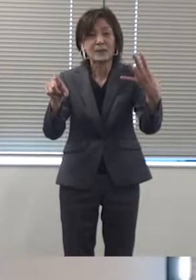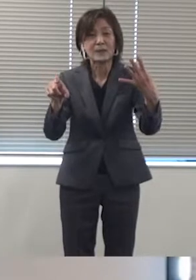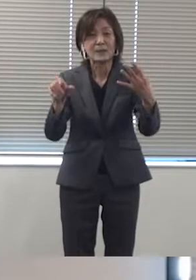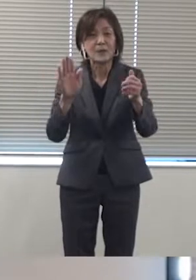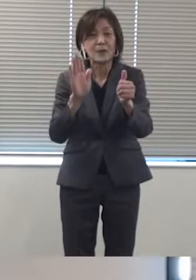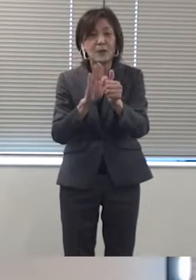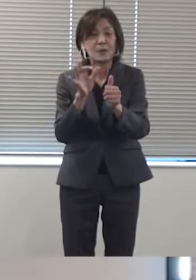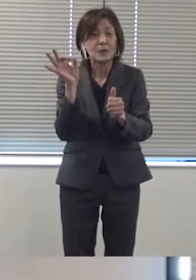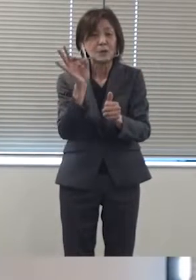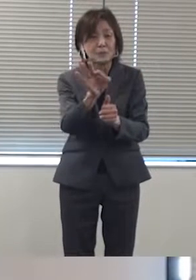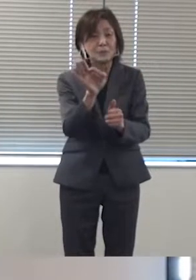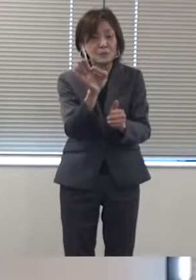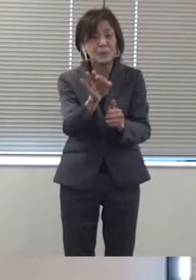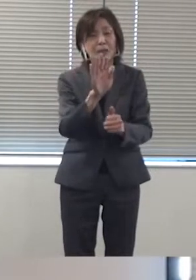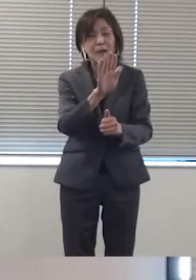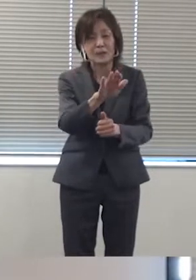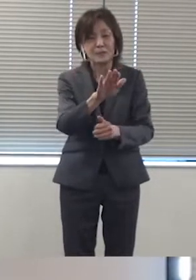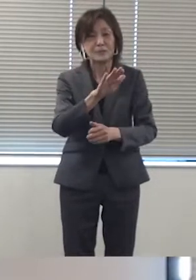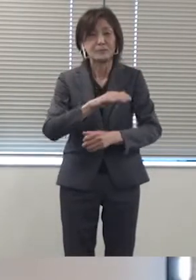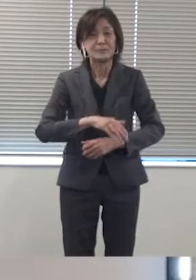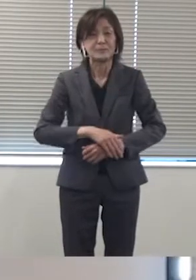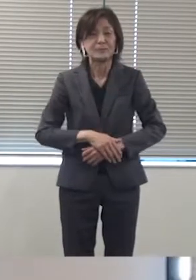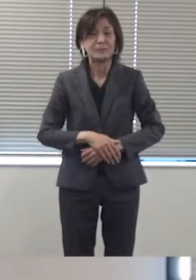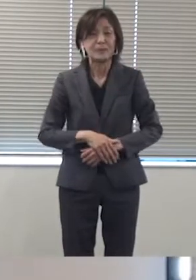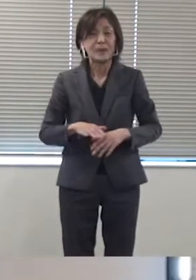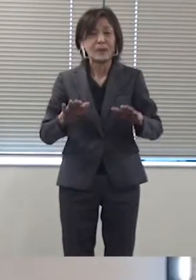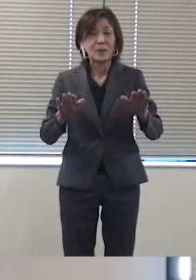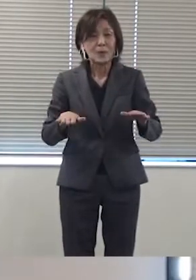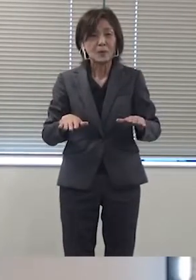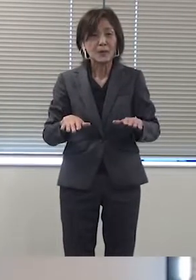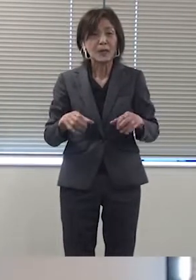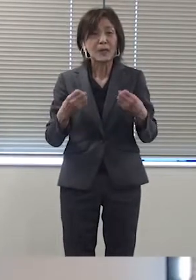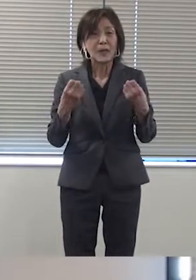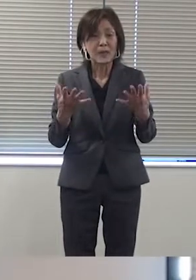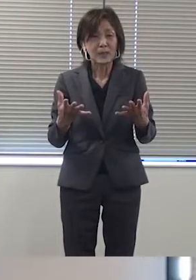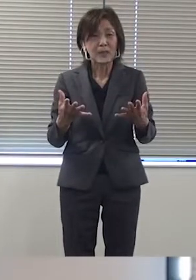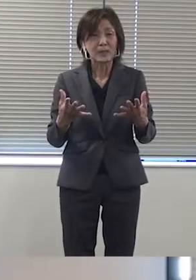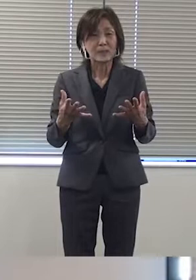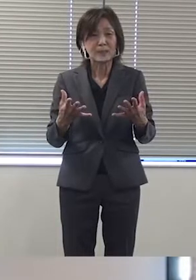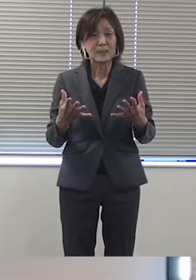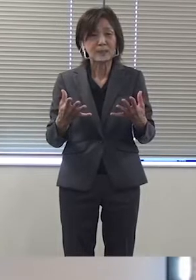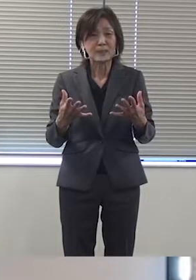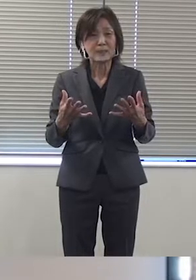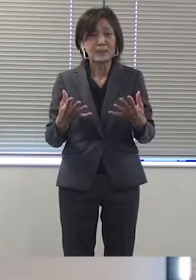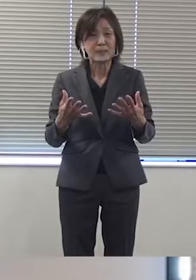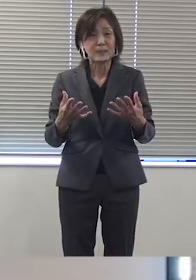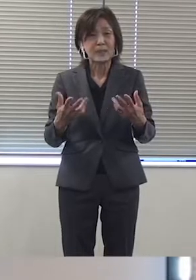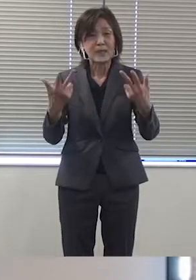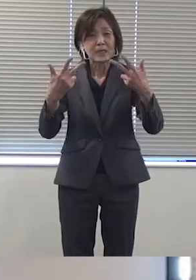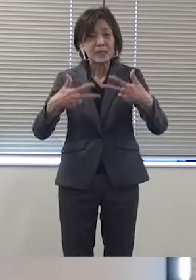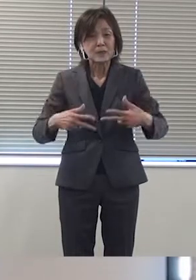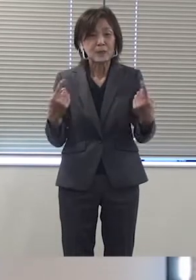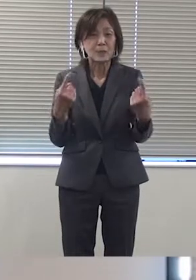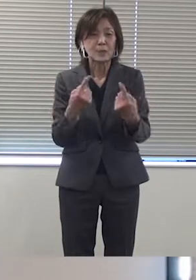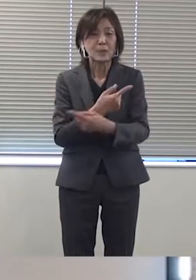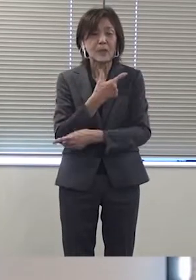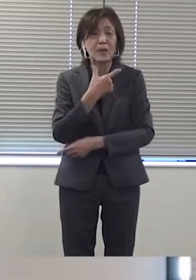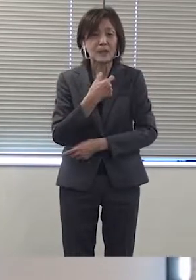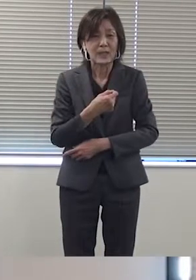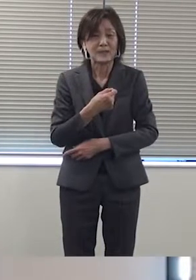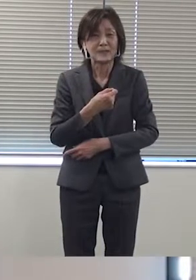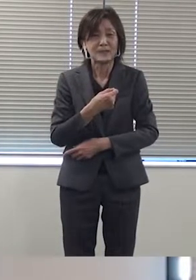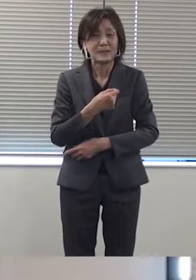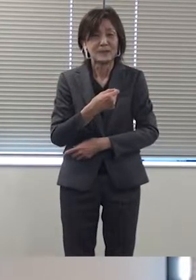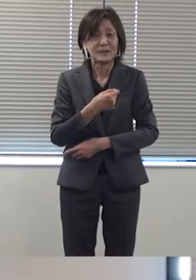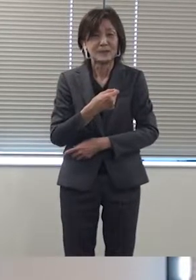して、今般は新たに、いわゆるシステムを変えたいとかですね、システムを上げて能率ア